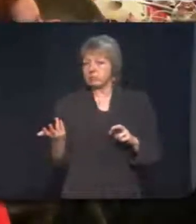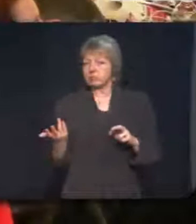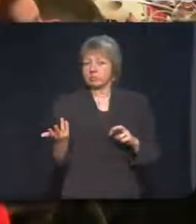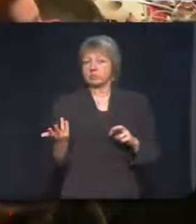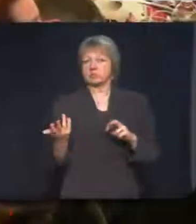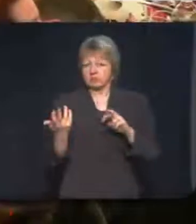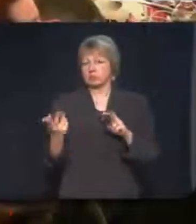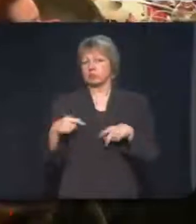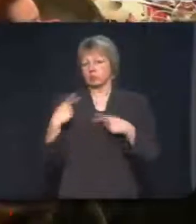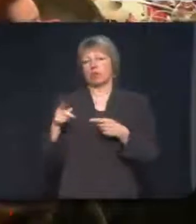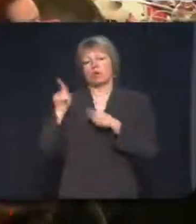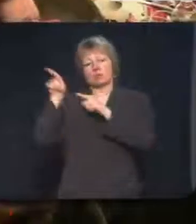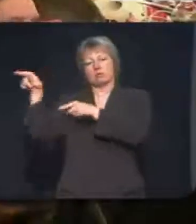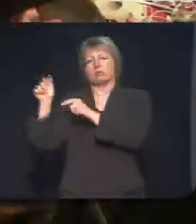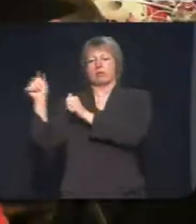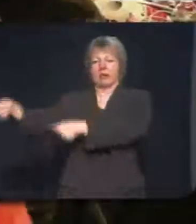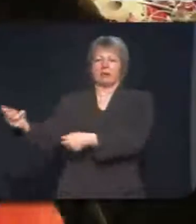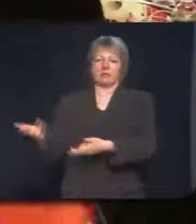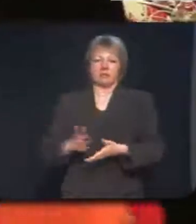Seelen